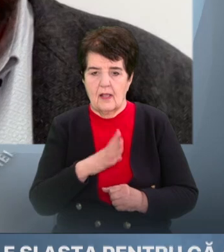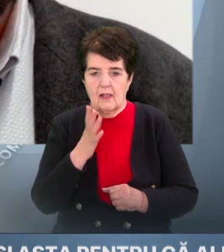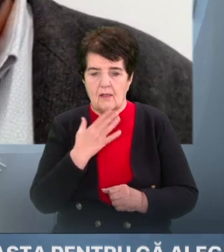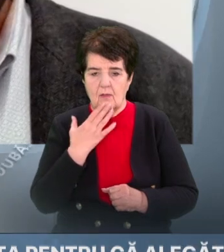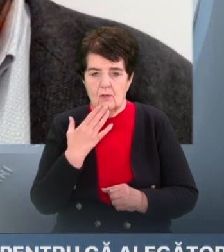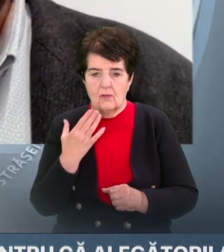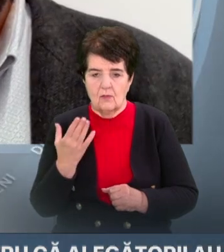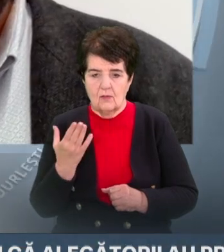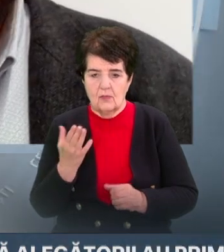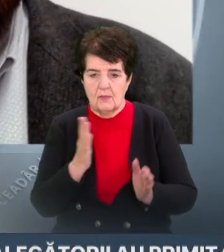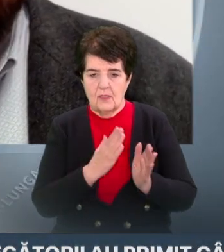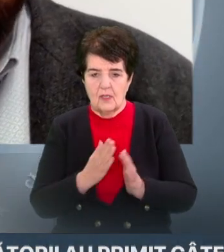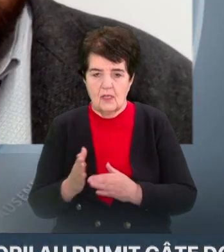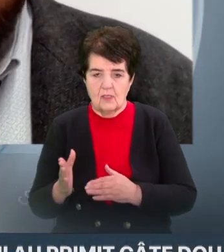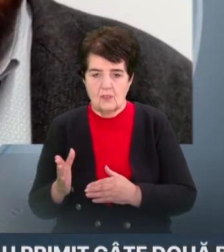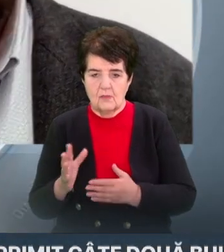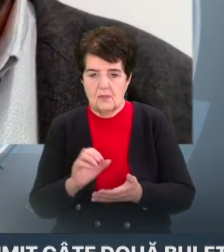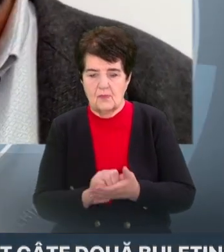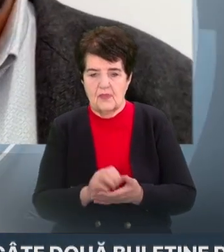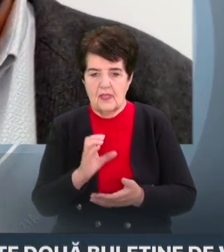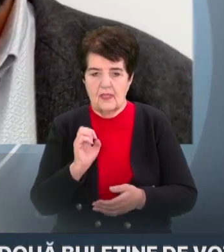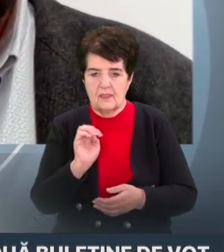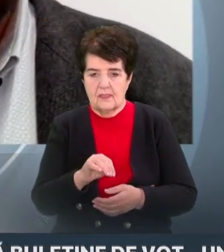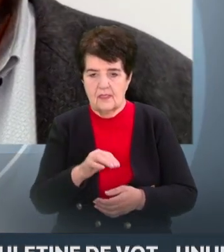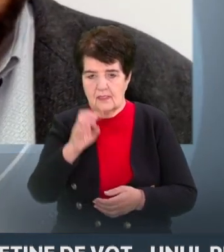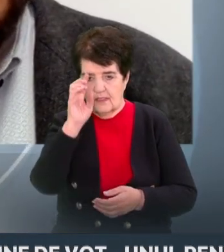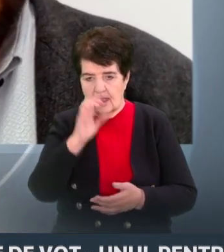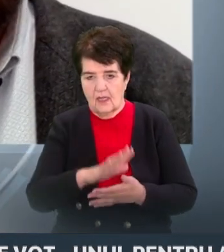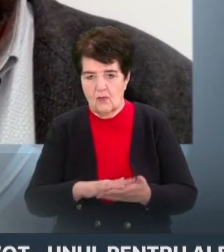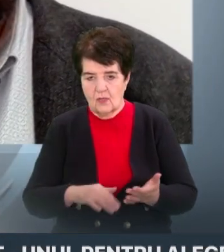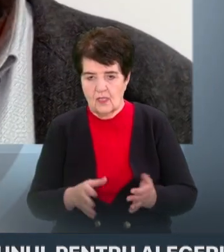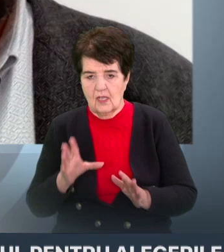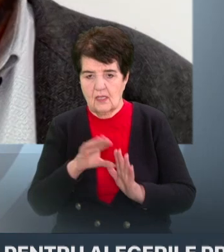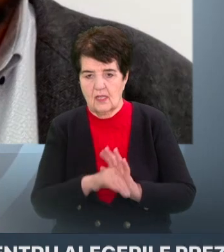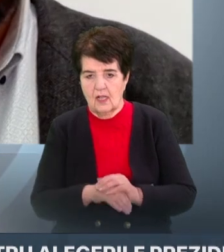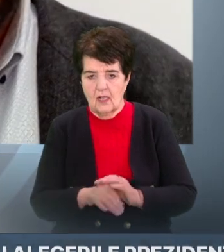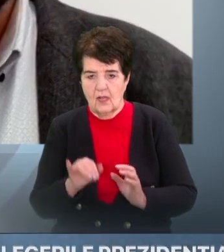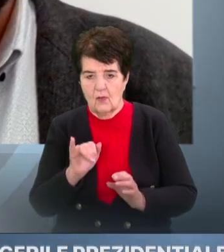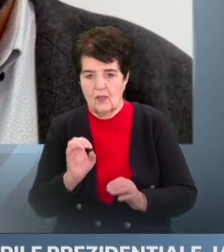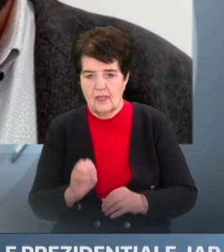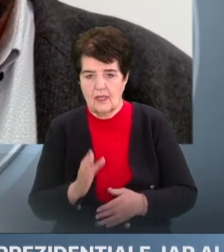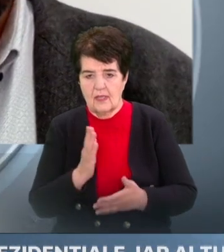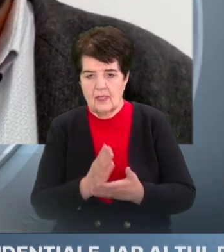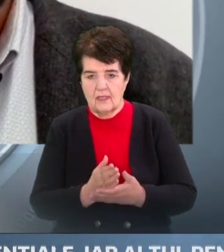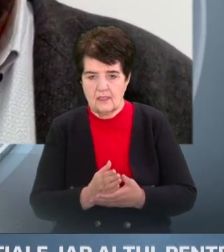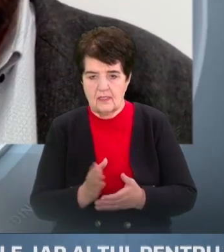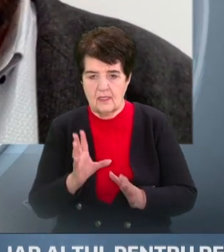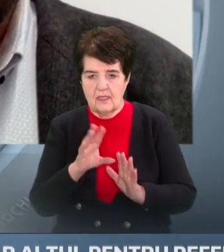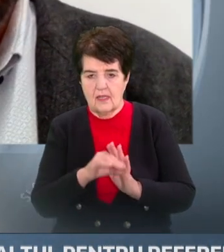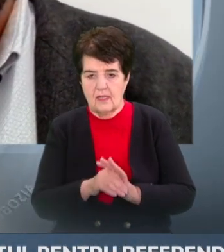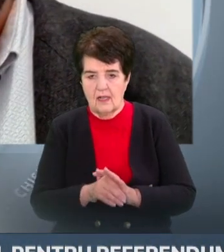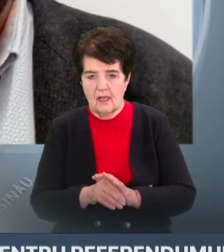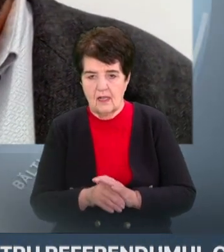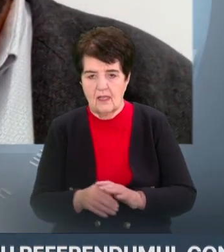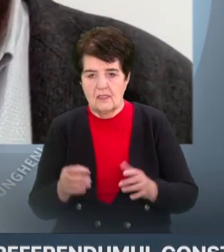locuiesc sub regimul de ocupație rusesc din estul țării, care consideră că integrarea în Uniunea Europeană este o cale spre eliberare și